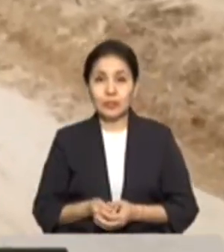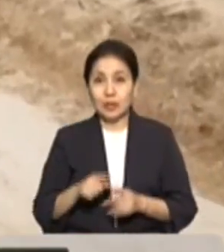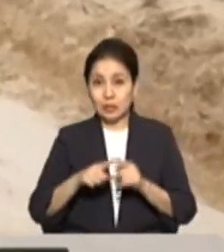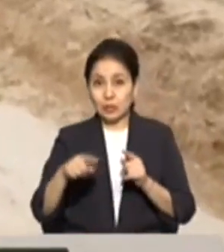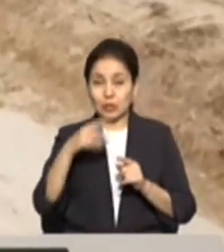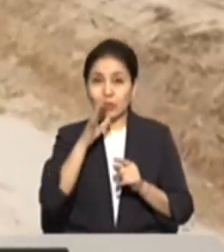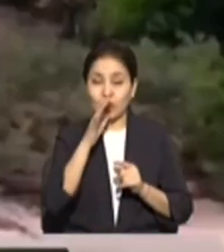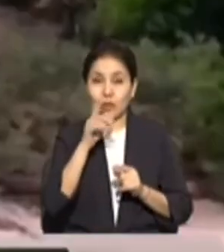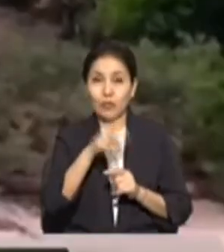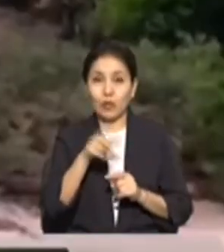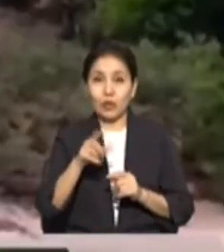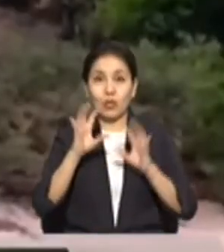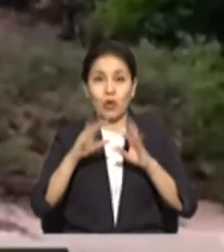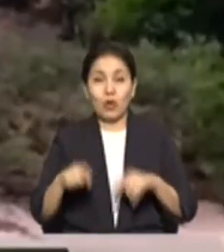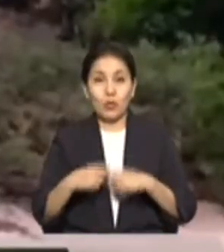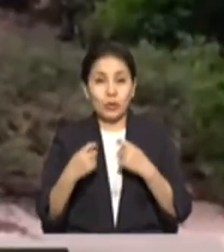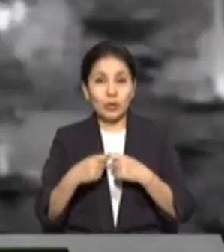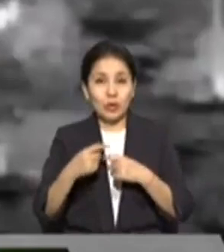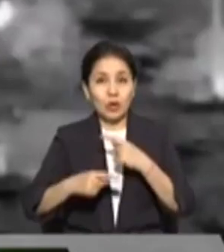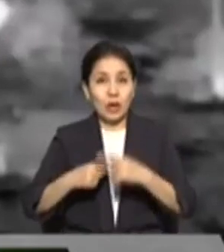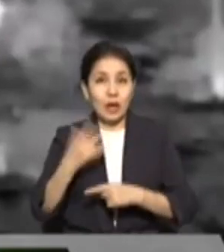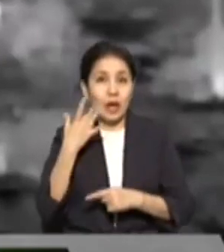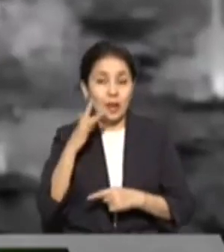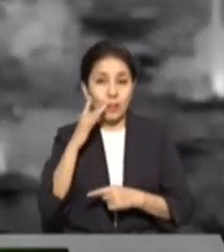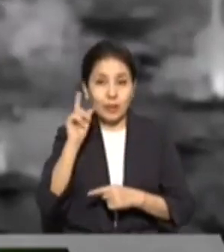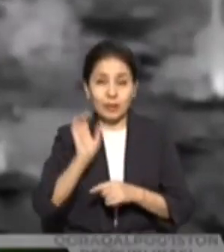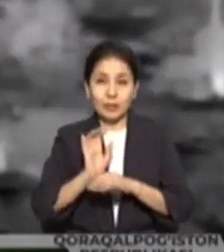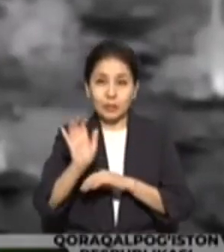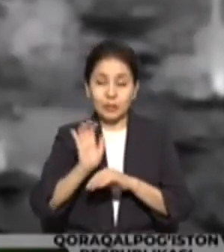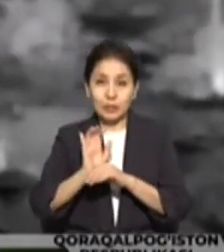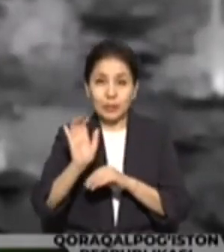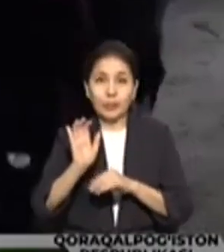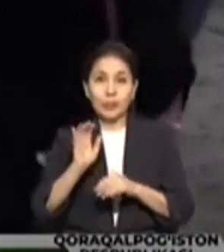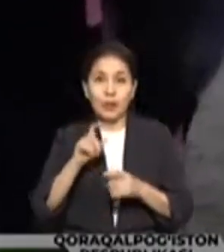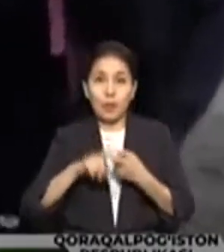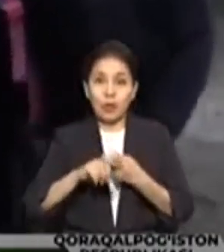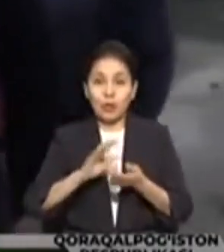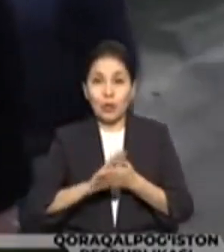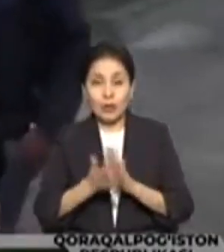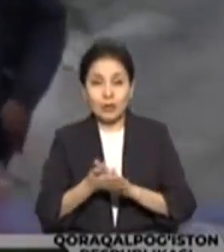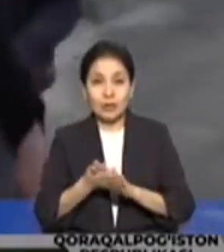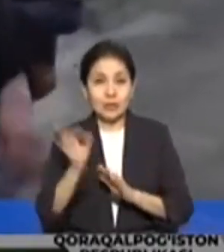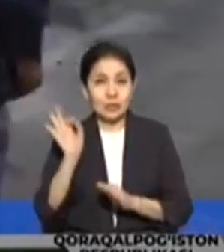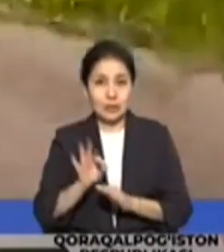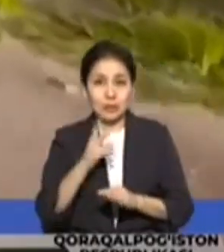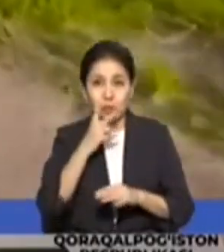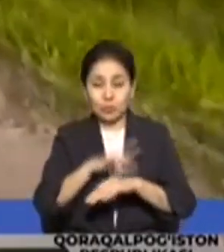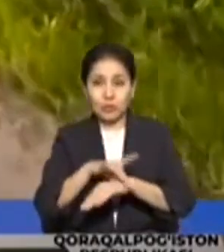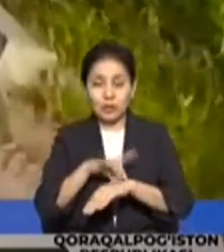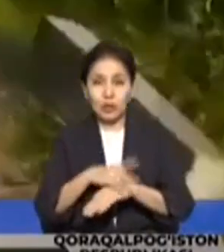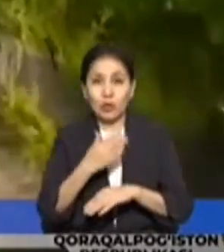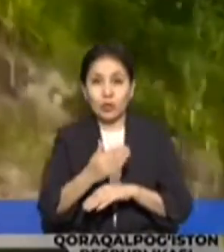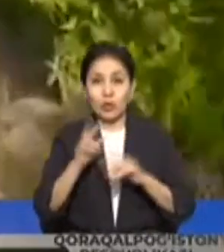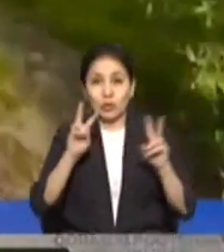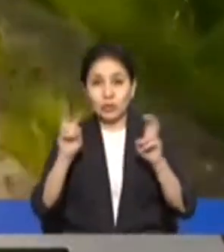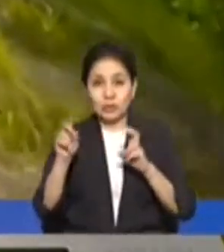So'nggi vaqtlarda fuqarolarni noqonuniy yo'llar orqali Amerika Qo'shma Shtatlariga yuborish bilan bog'liq holatlar tez-tez kuzatilayotgan bo'lib, unda